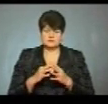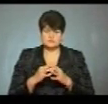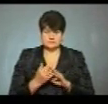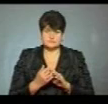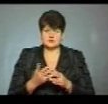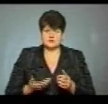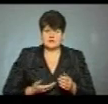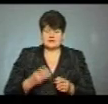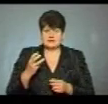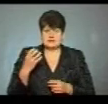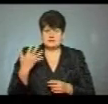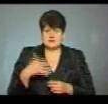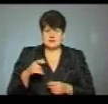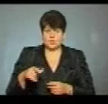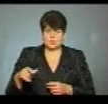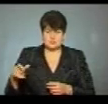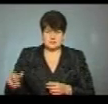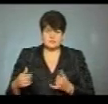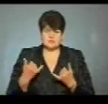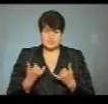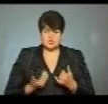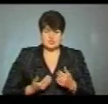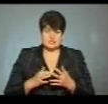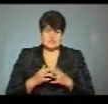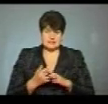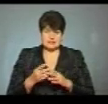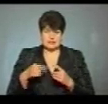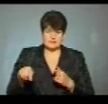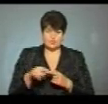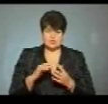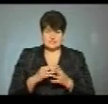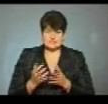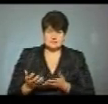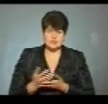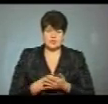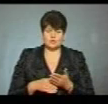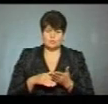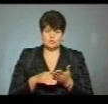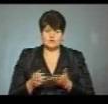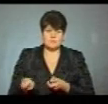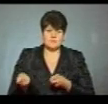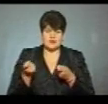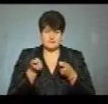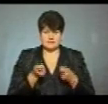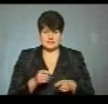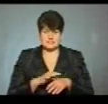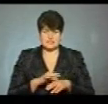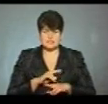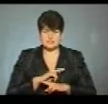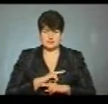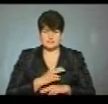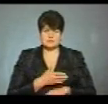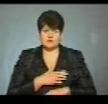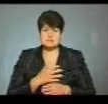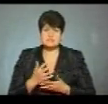району проживає 350 осіб. Зараз жителі села та навколишніх сіл збирають допомогу, щоб привезти тіла загиблих з Польщі.